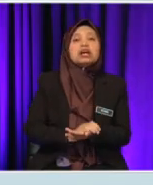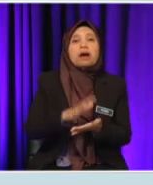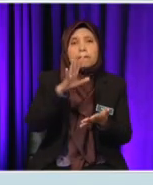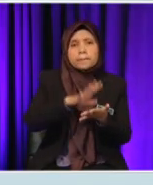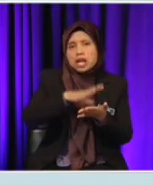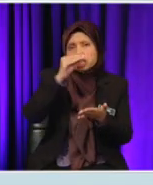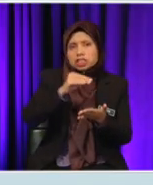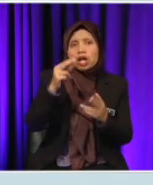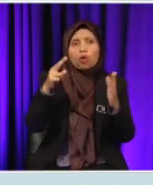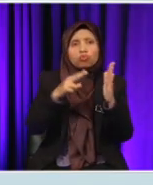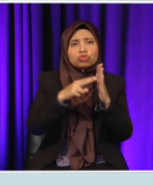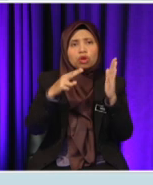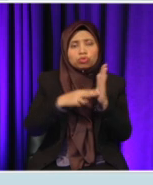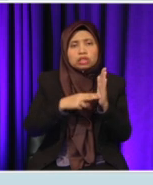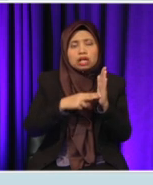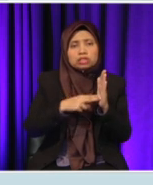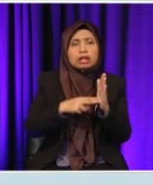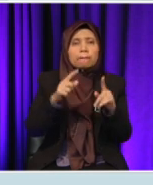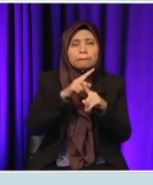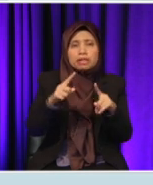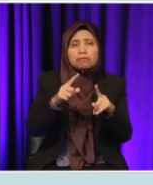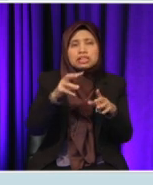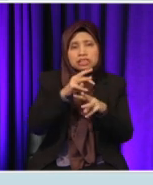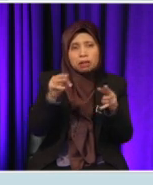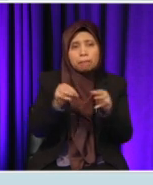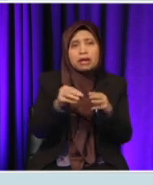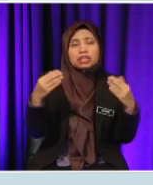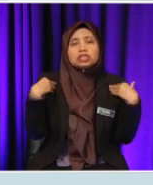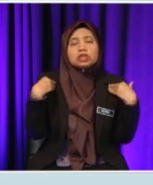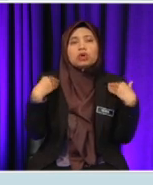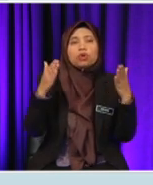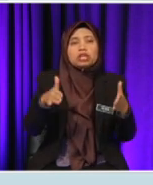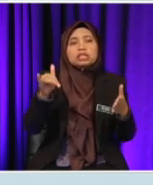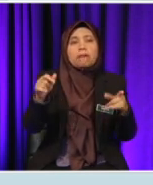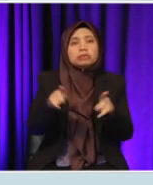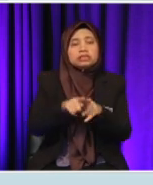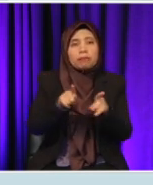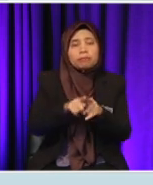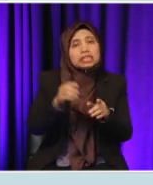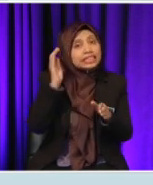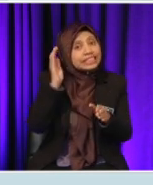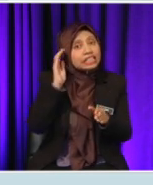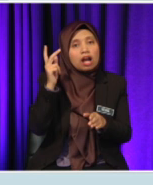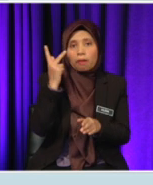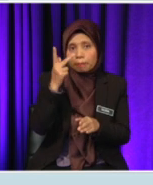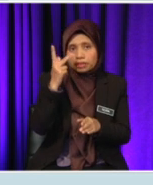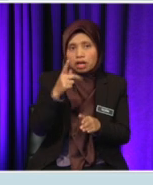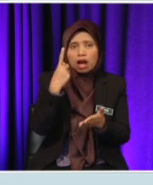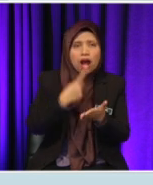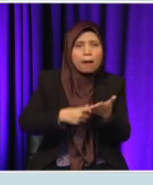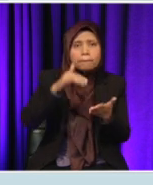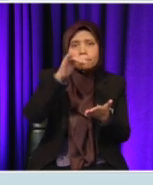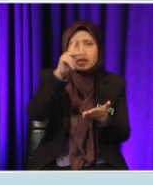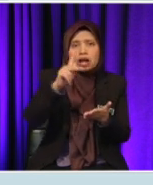undang-undang jegahnya seolah-olah ada orang lain di kamar itu yang ingin bersama mendengar pandangannya Oke Apakah yang dimaksud